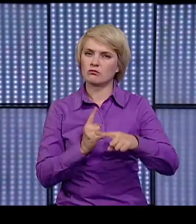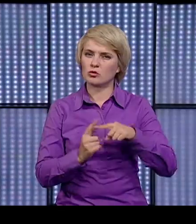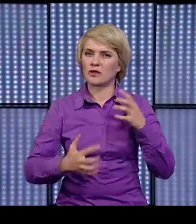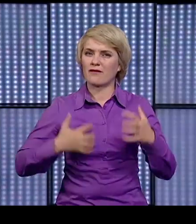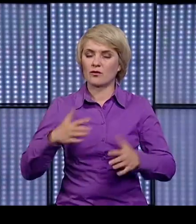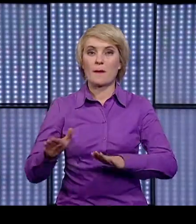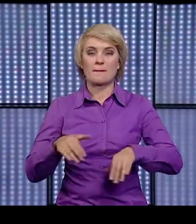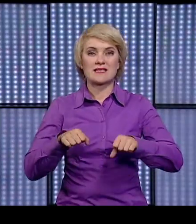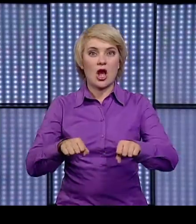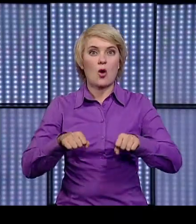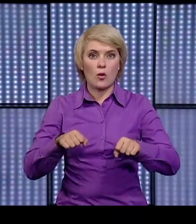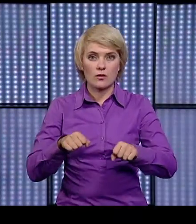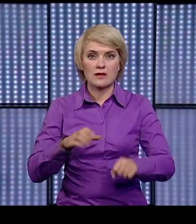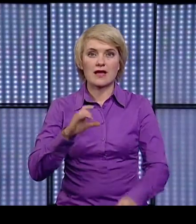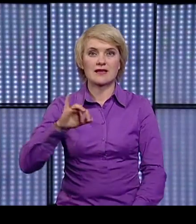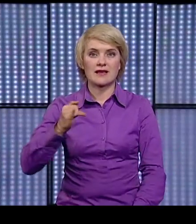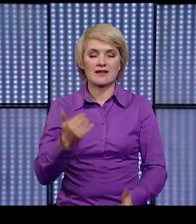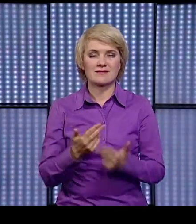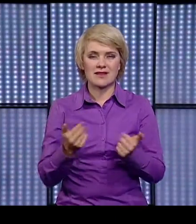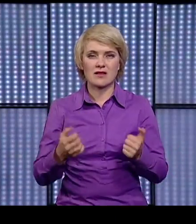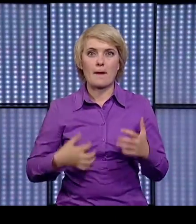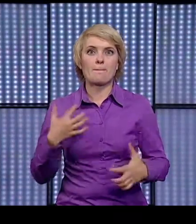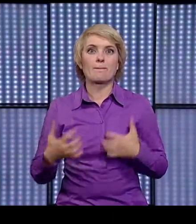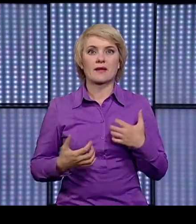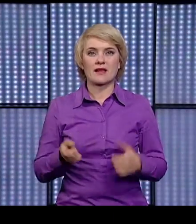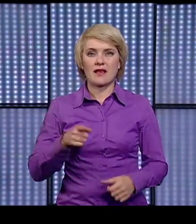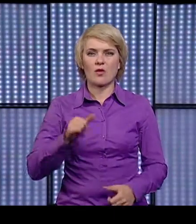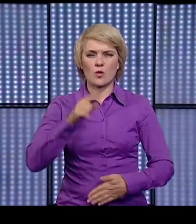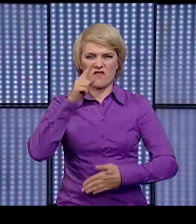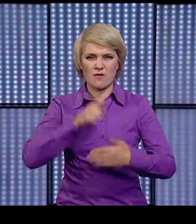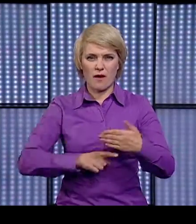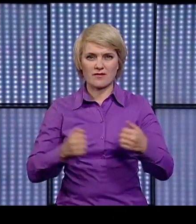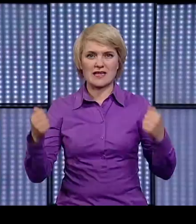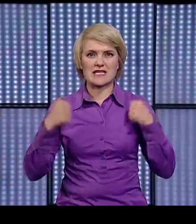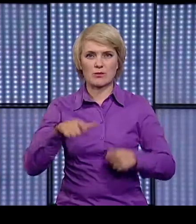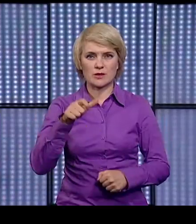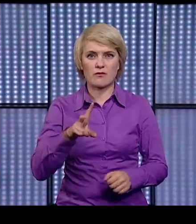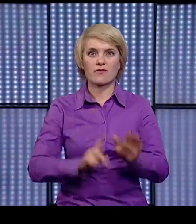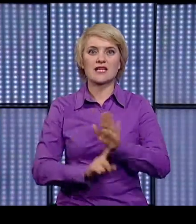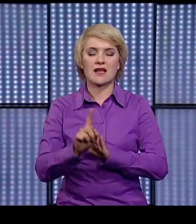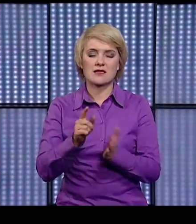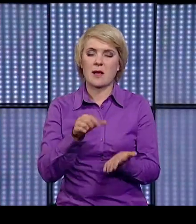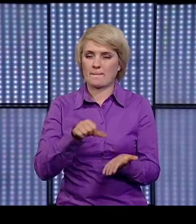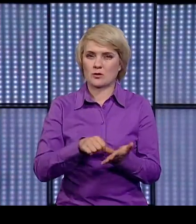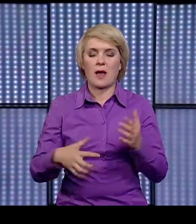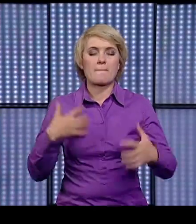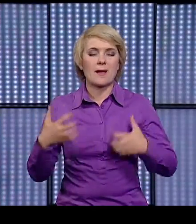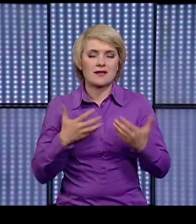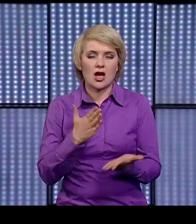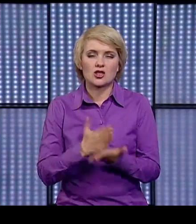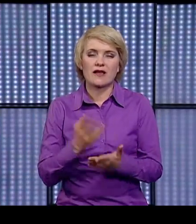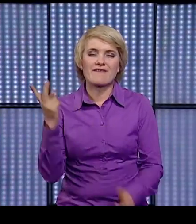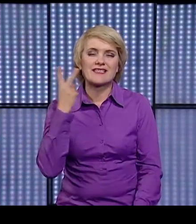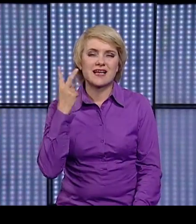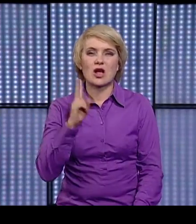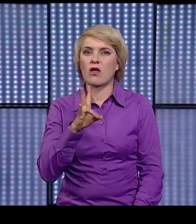Сергій зізнався, що мандраж навіть у таких впевнених у своїх силах спортсменів на старті все одно присутній. Мандраж буває завжди.